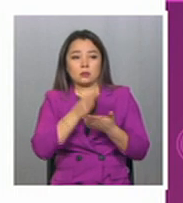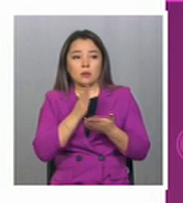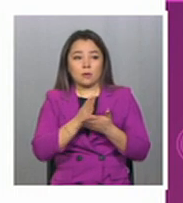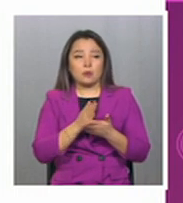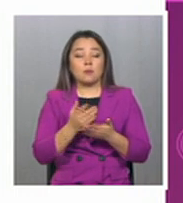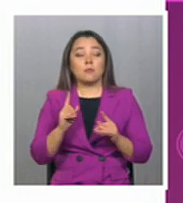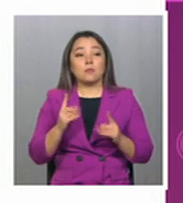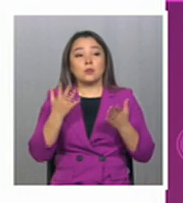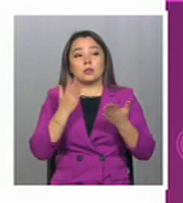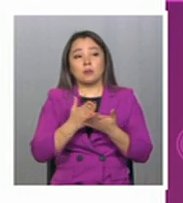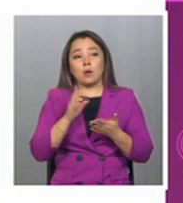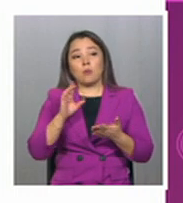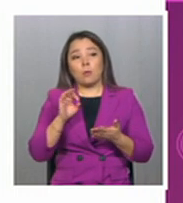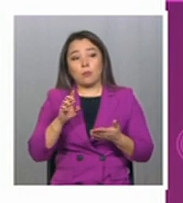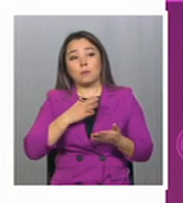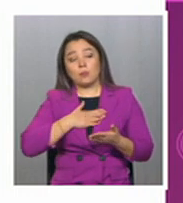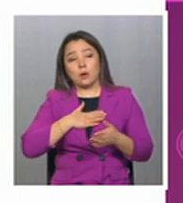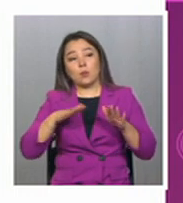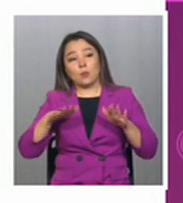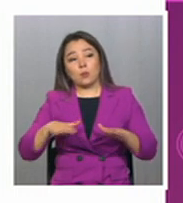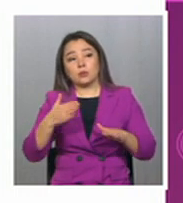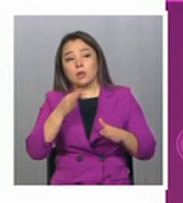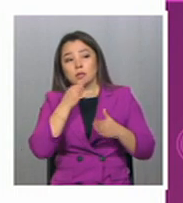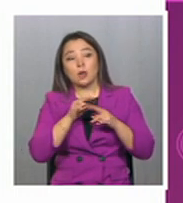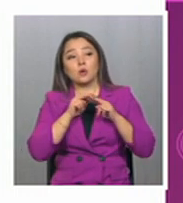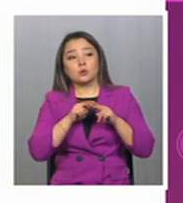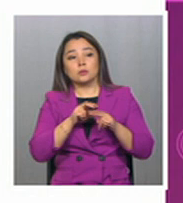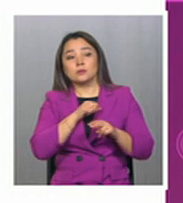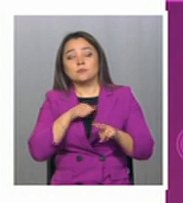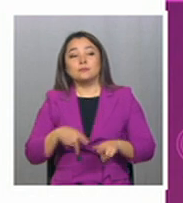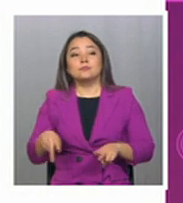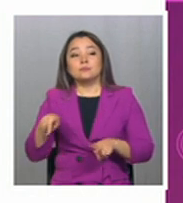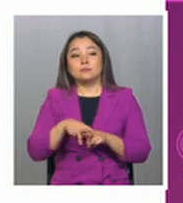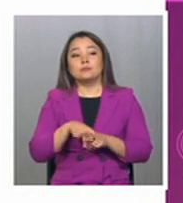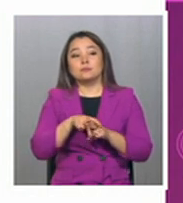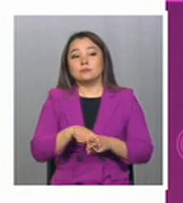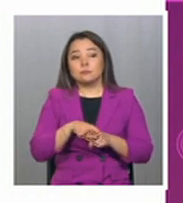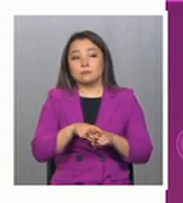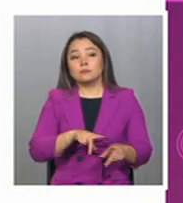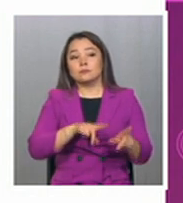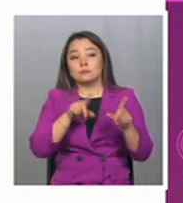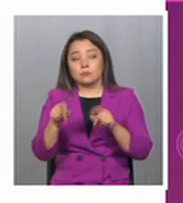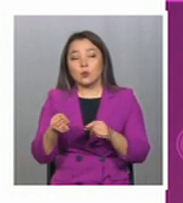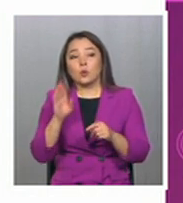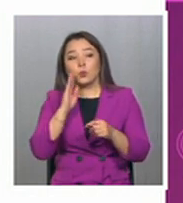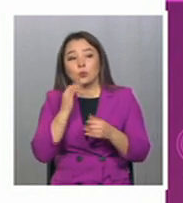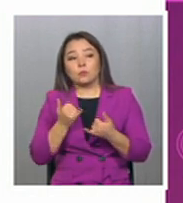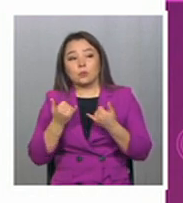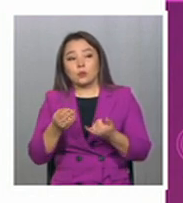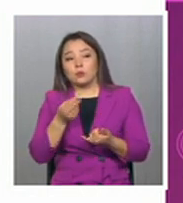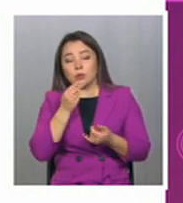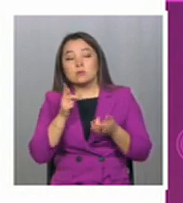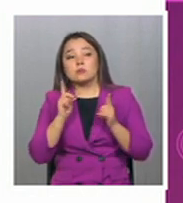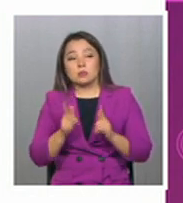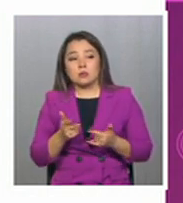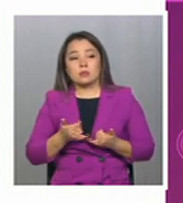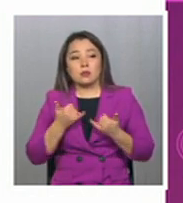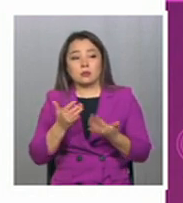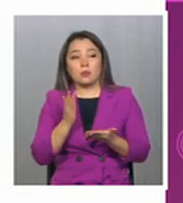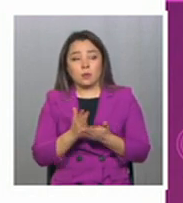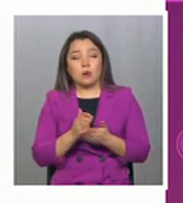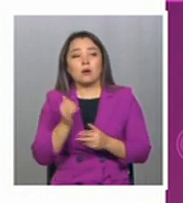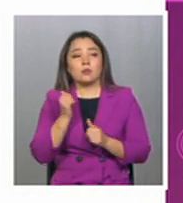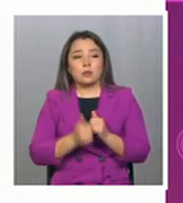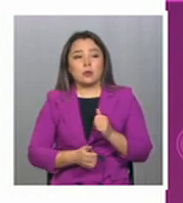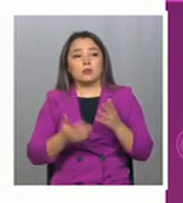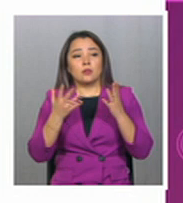мен Бобқа өзінің орнына жұлдызшаға мініп суатқа барып тұруды ұсындым. Ол бірден келісті. Күнде